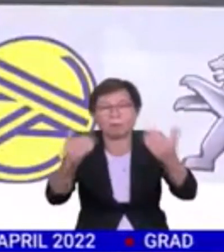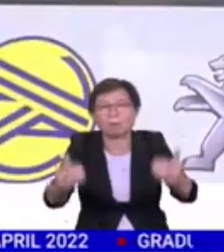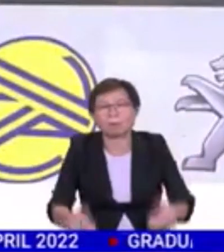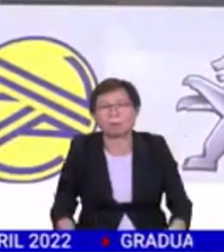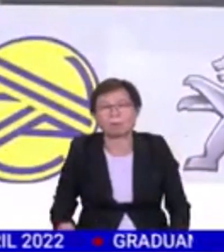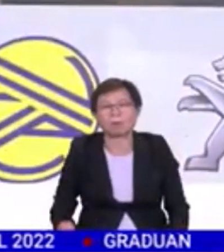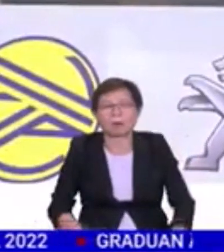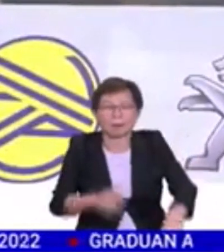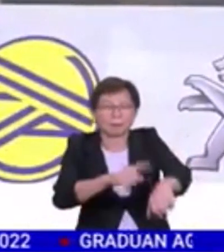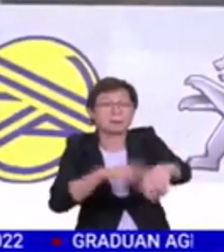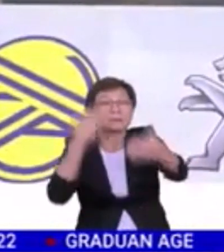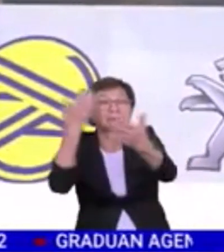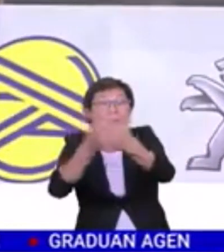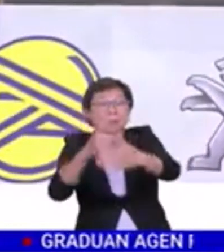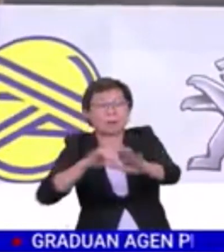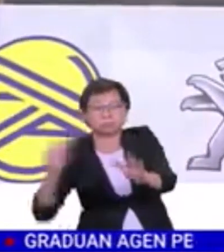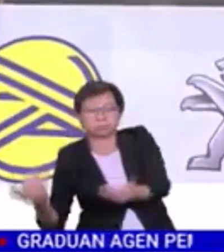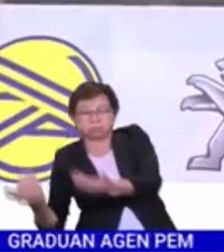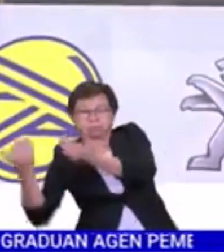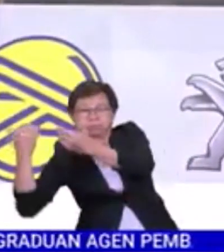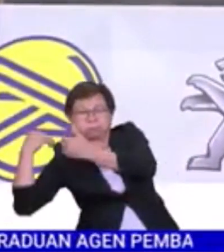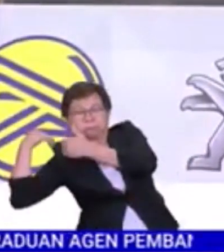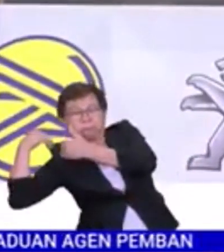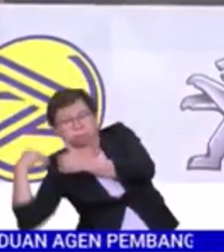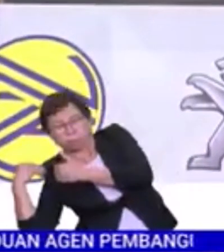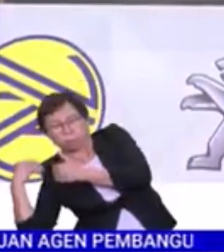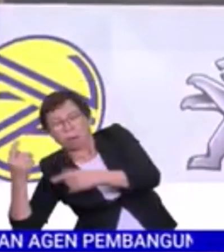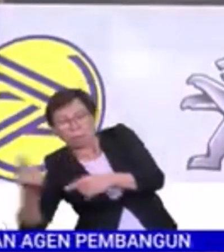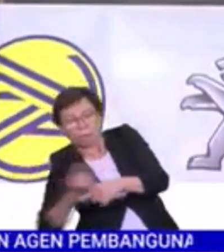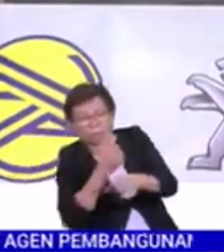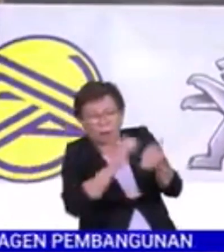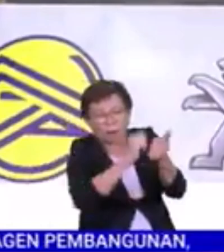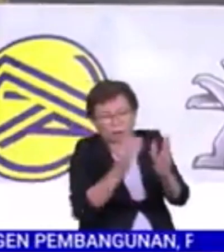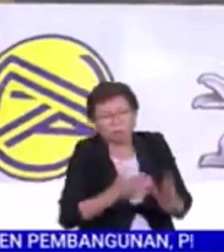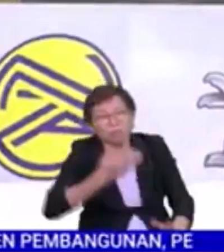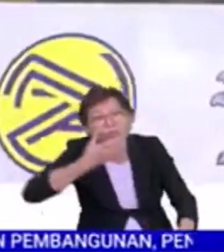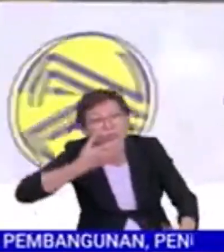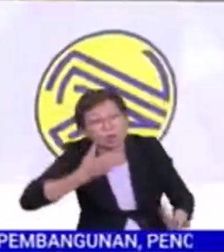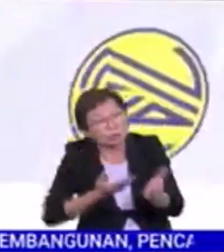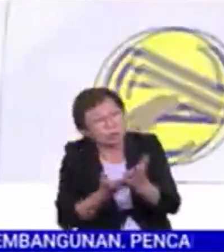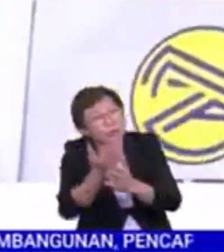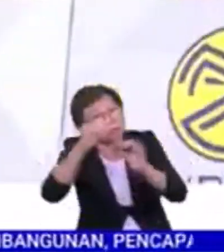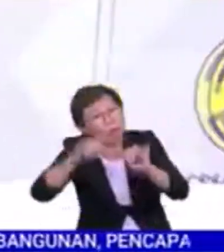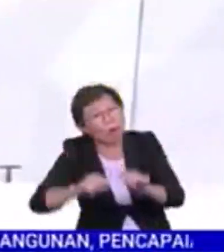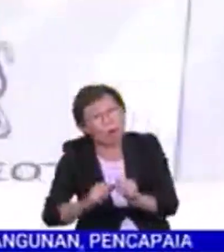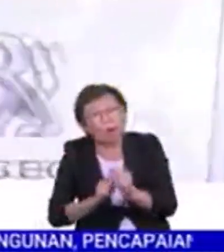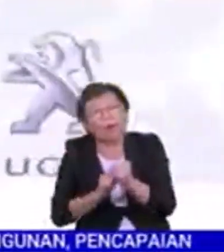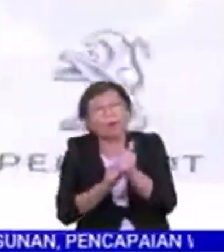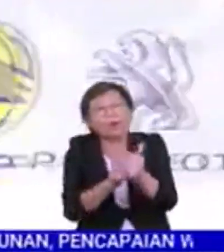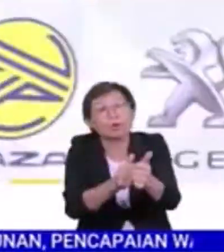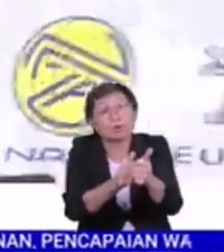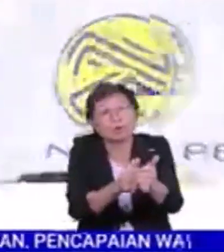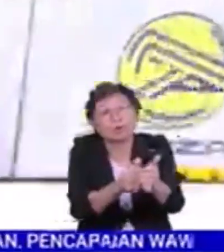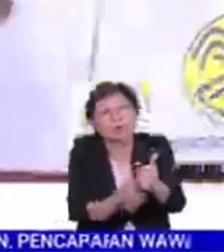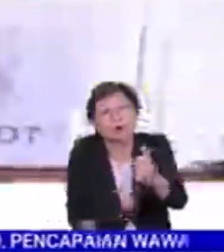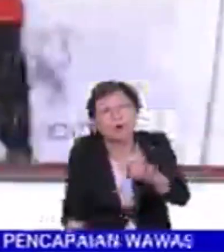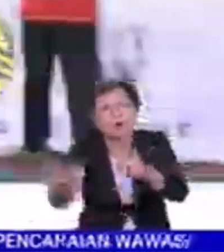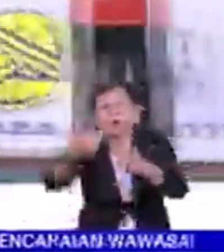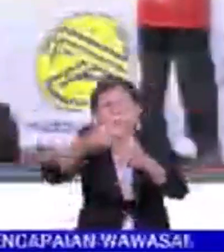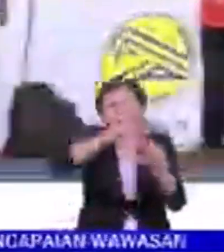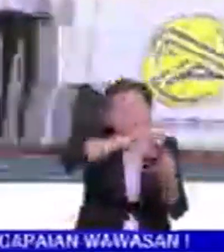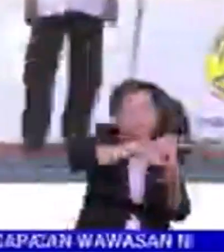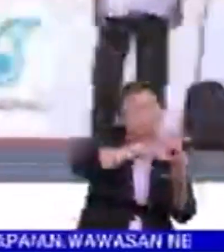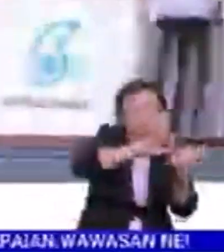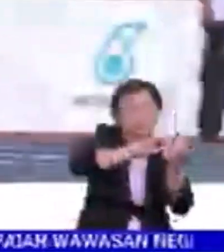Tambahnya, sudah tiba masanya untuk menggalas tugas lebih besar, iaitu melatih atlet muda sekaligus mampu mengikut jejaknya beraksi di Sukan